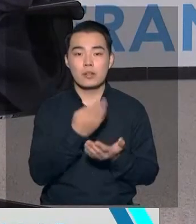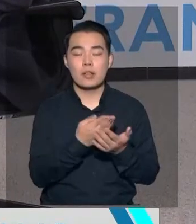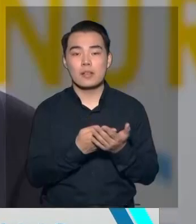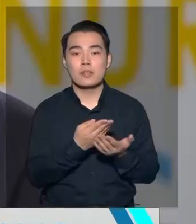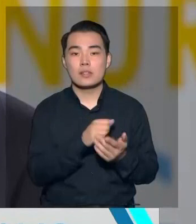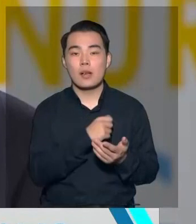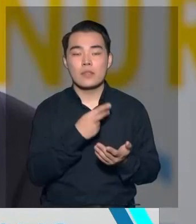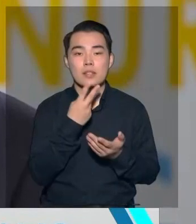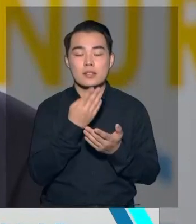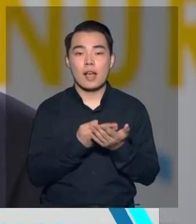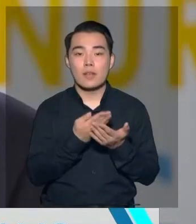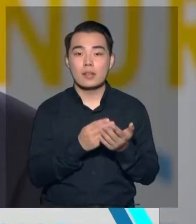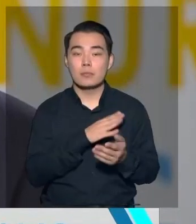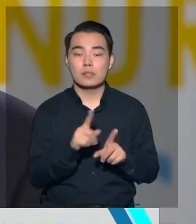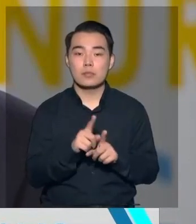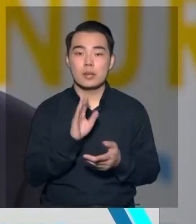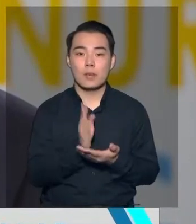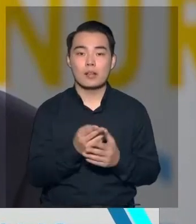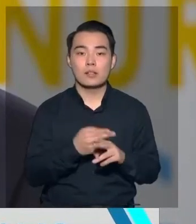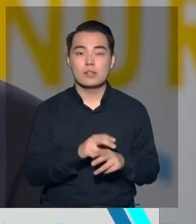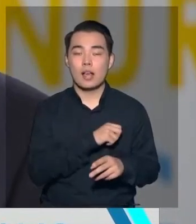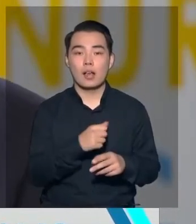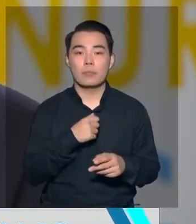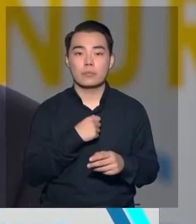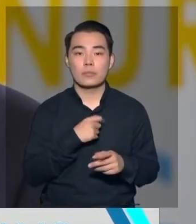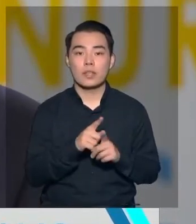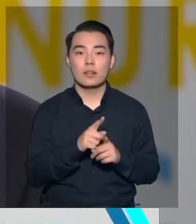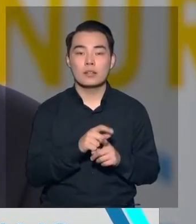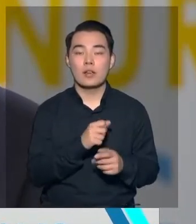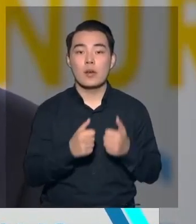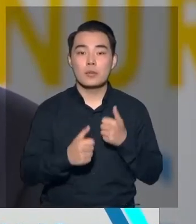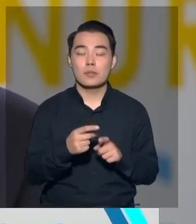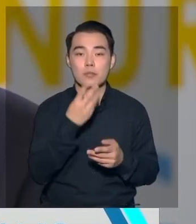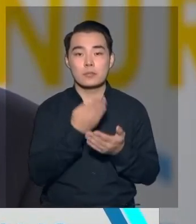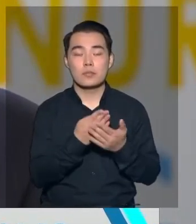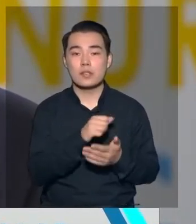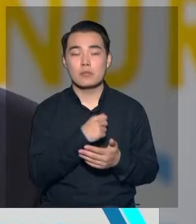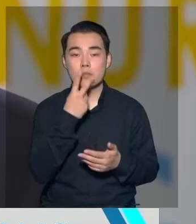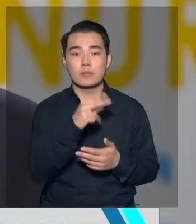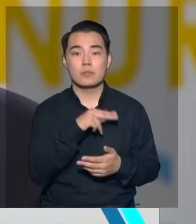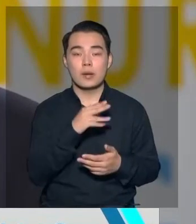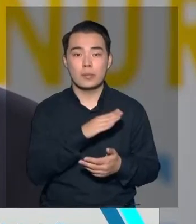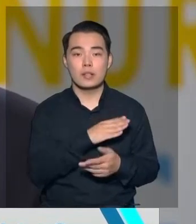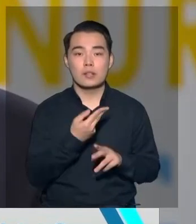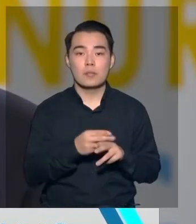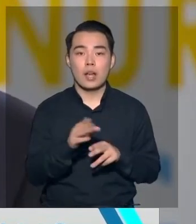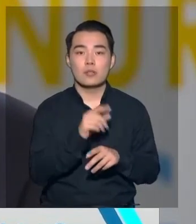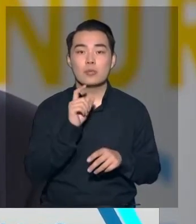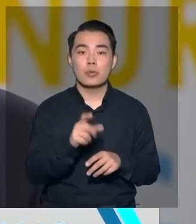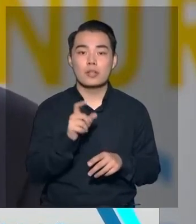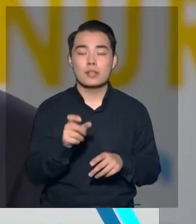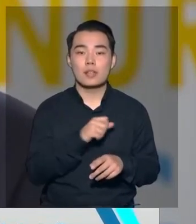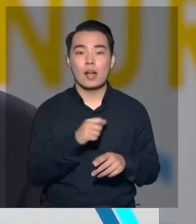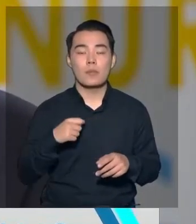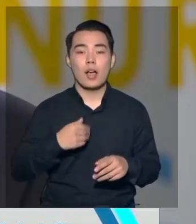ұсынып жатқандар бар. Бұған қалай баға беруге болады? Жоқ, ол да енді осы белсенділіктің бір көрінісі ғой. Яғни кейбір азаматтар мысалы үшін